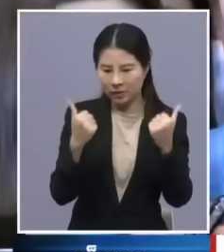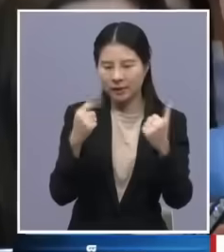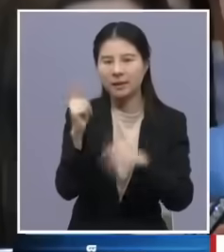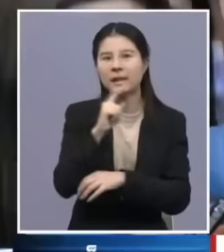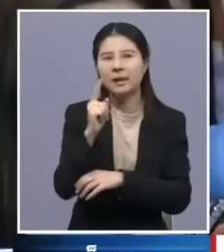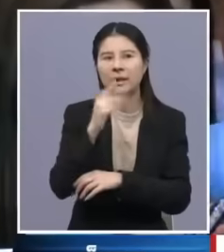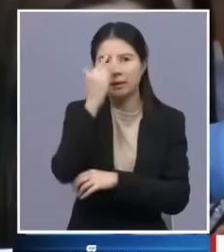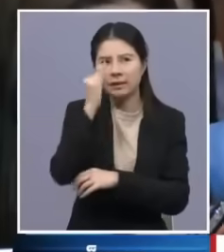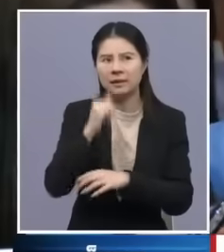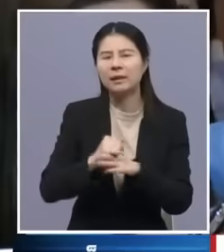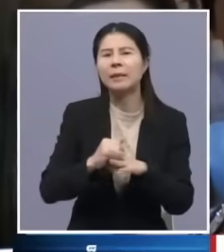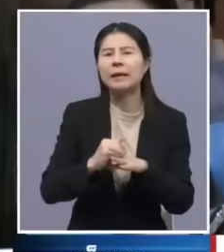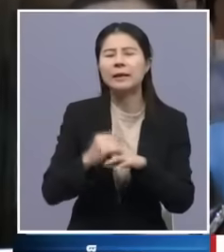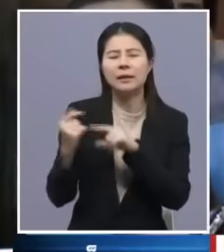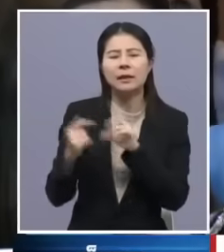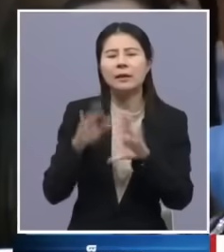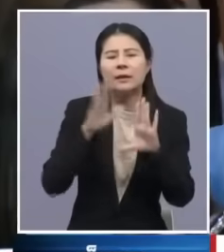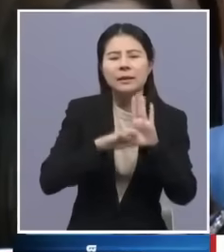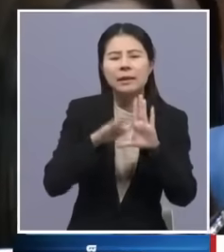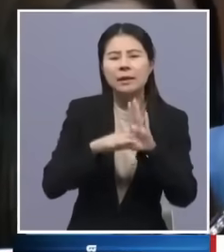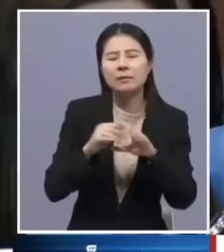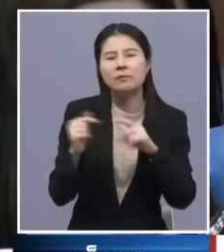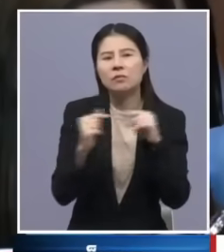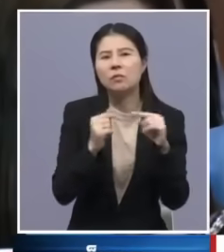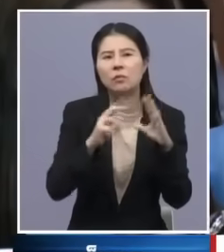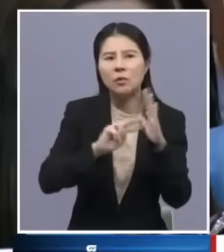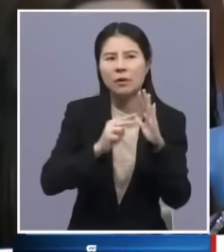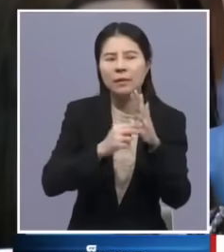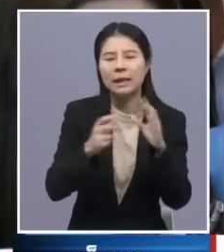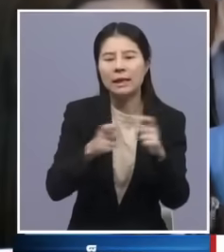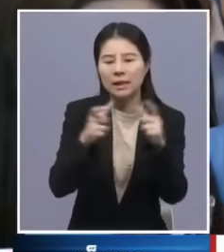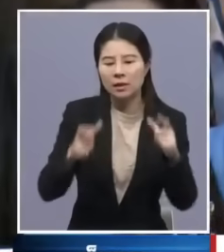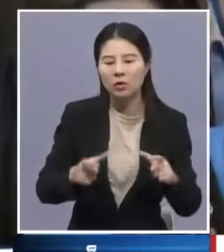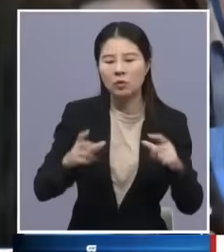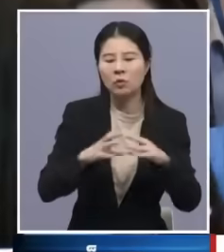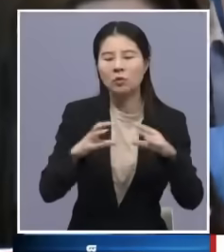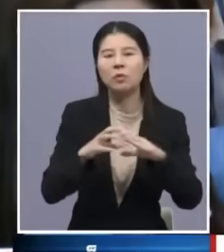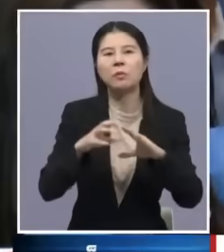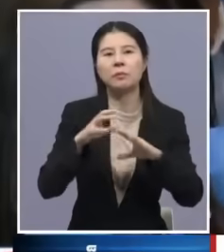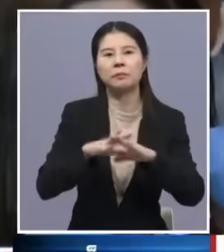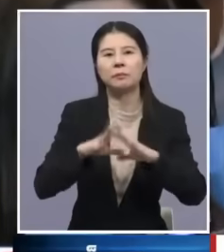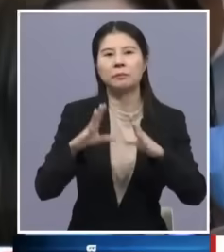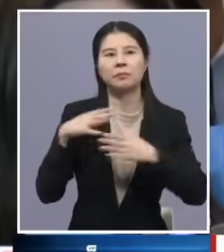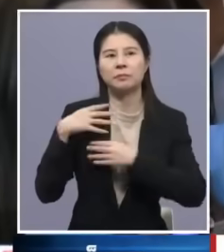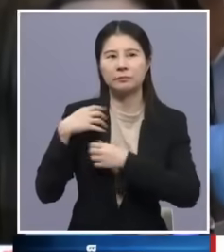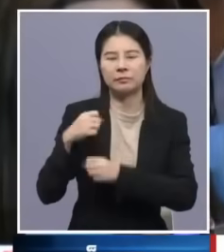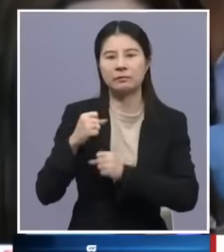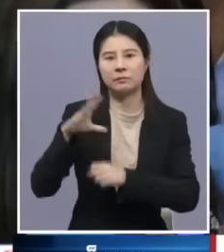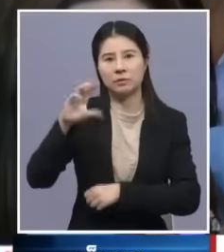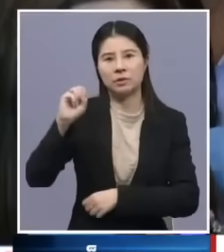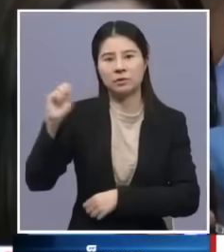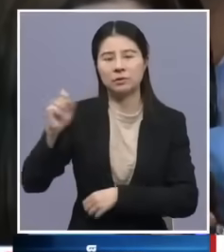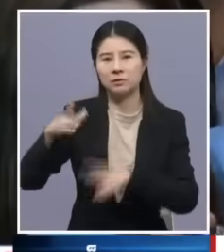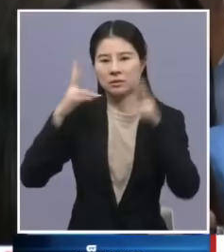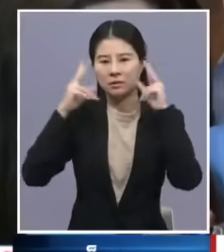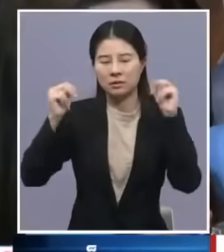าวเสี่ยต่ออาจจะคัมแบ็ค ครับ คือข่าวที่ว่านี้เนี่ยมันเป็นรายงานข่าวออกมาจากพรรคประชาธิปัตย์คุณผู้ชมคะบอกว่ากลุ่มสสของนายก